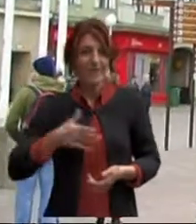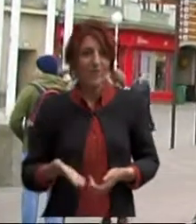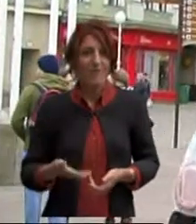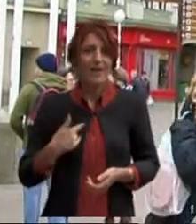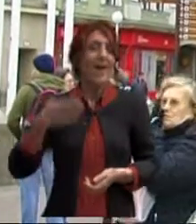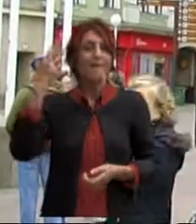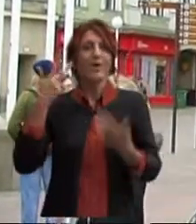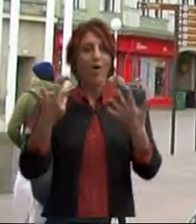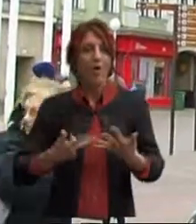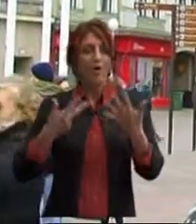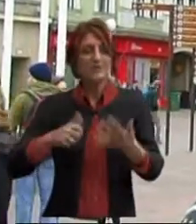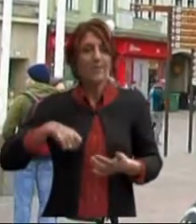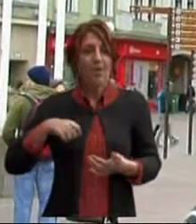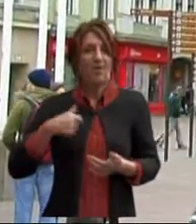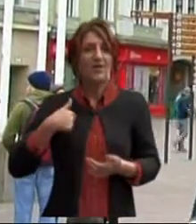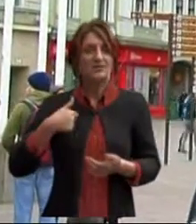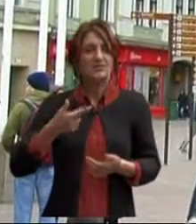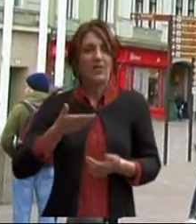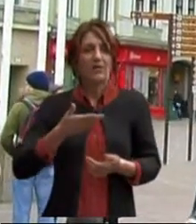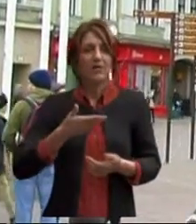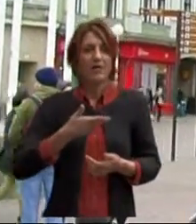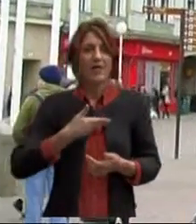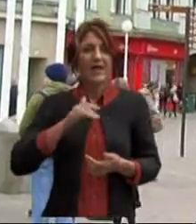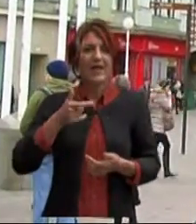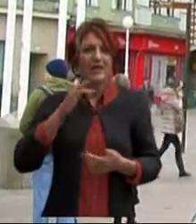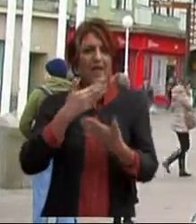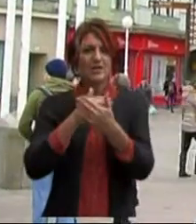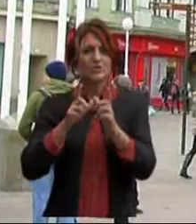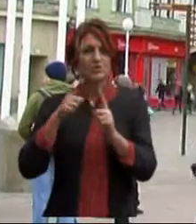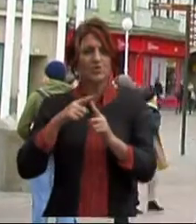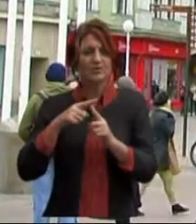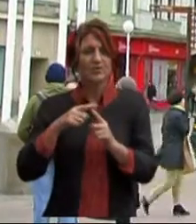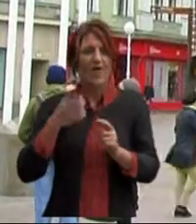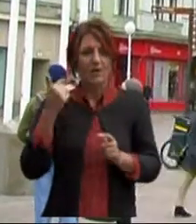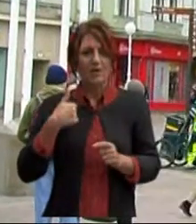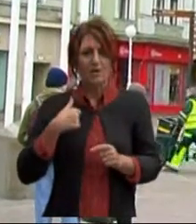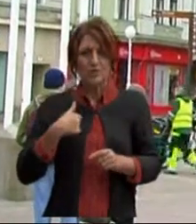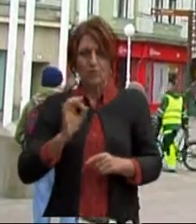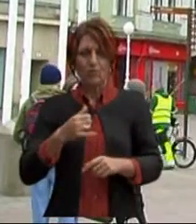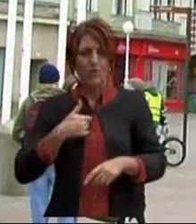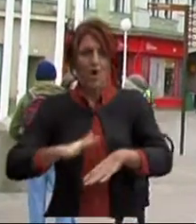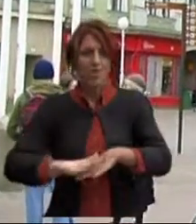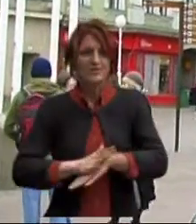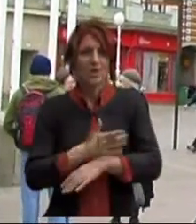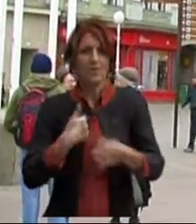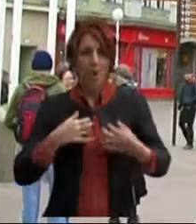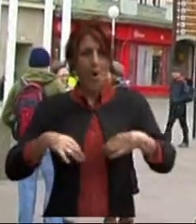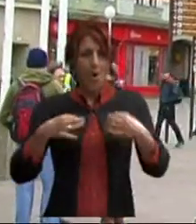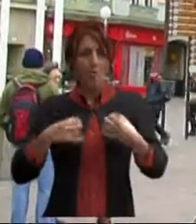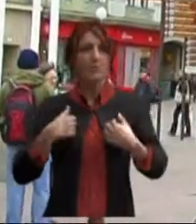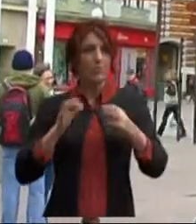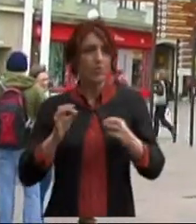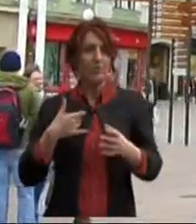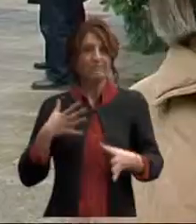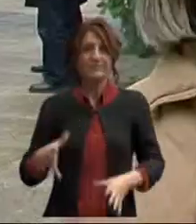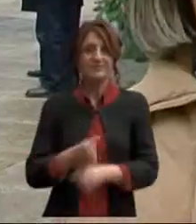8 godina prebolio insult, ali dobro se osjećam uz svoj oporavak, sam se dobro izvukao